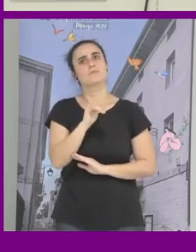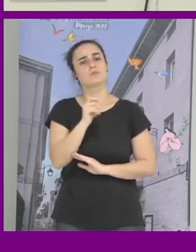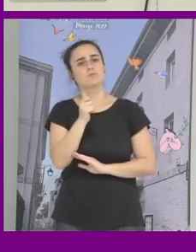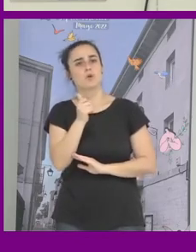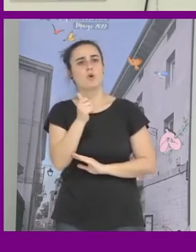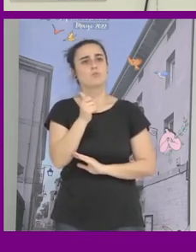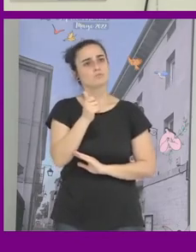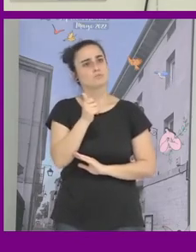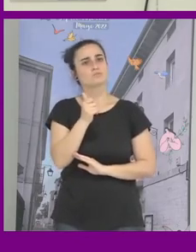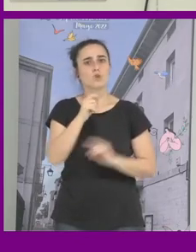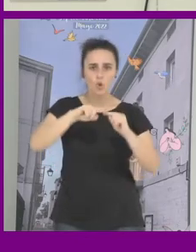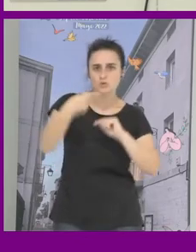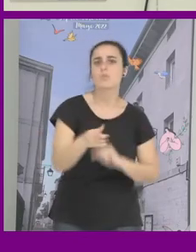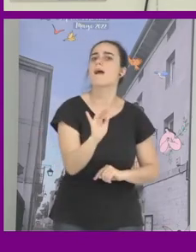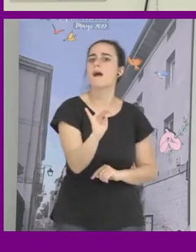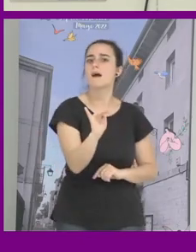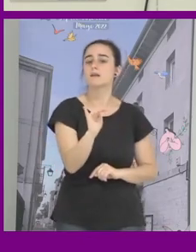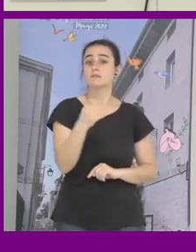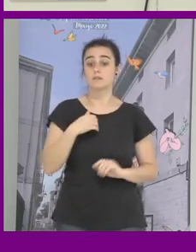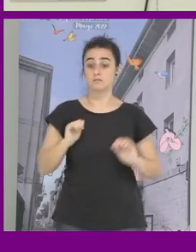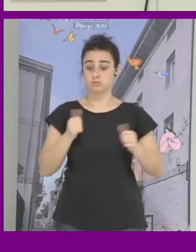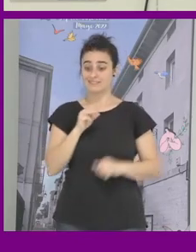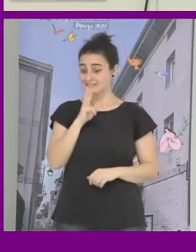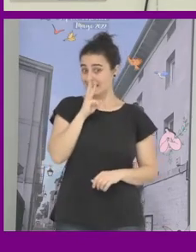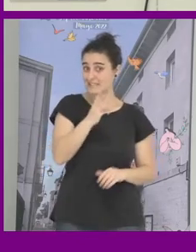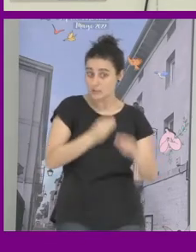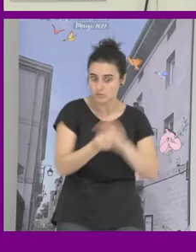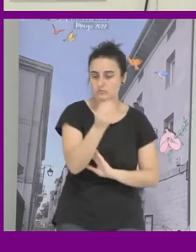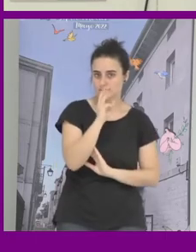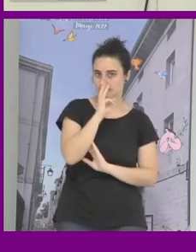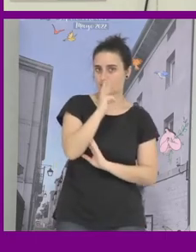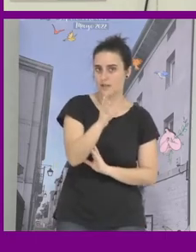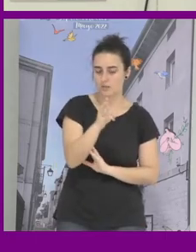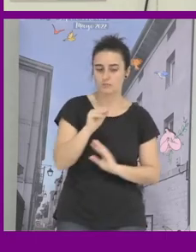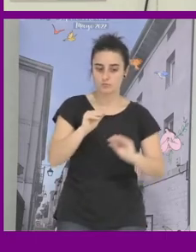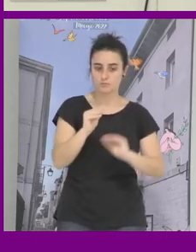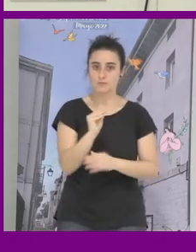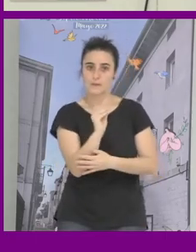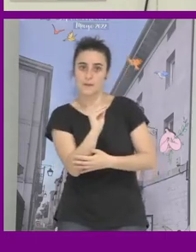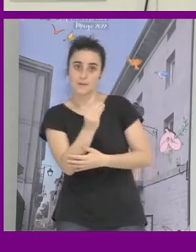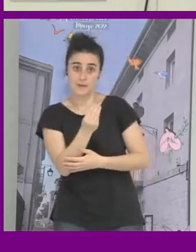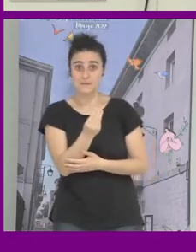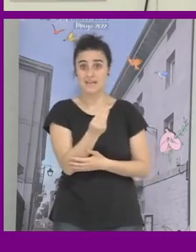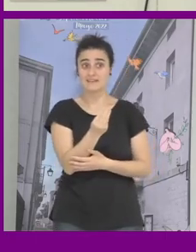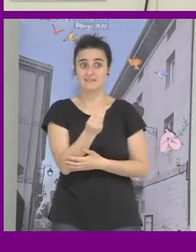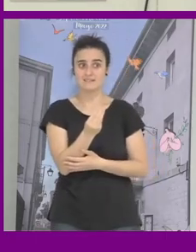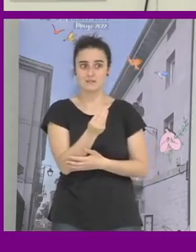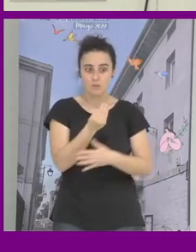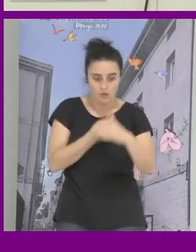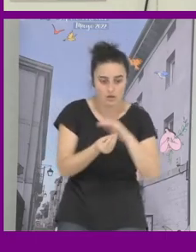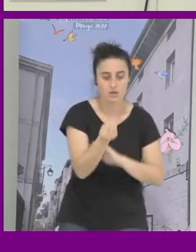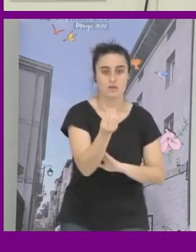baina badaukala ondorio bat, eta lehenengo hiru urteetan, ba askotan umearen atxikimendua, ba erditu denarekiko, ba